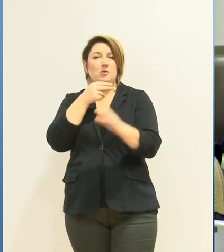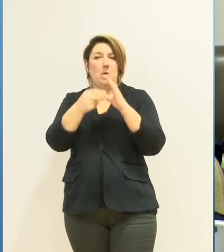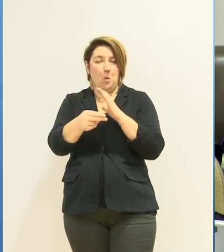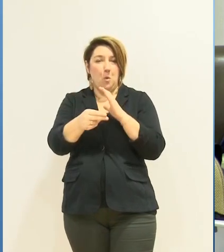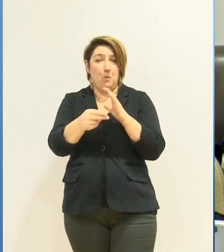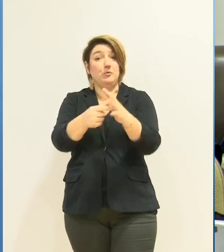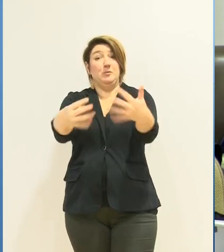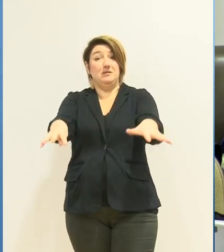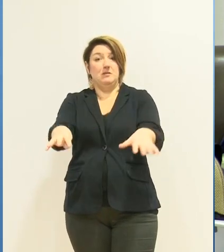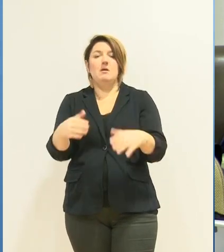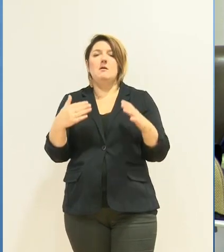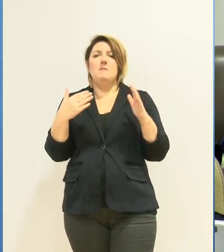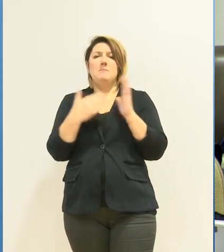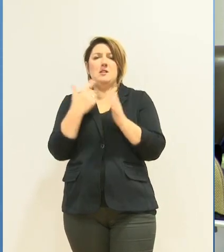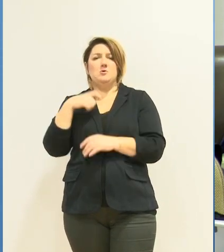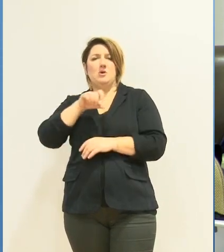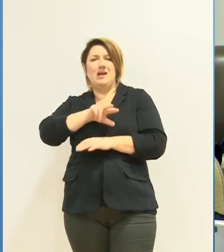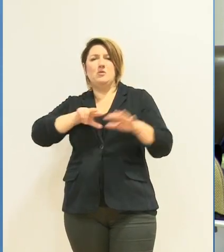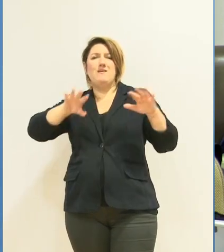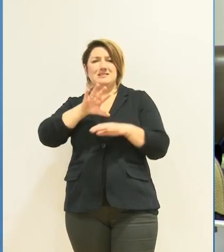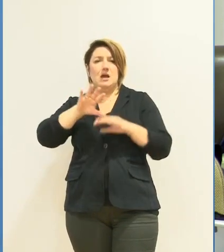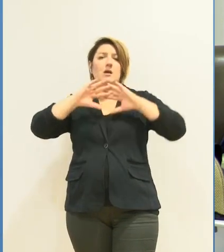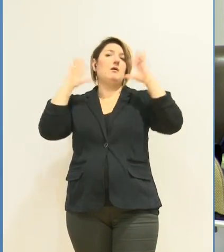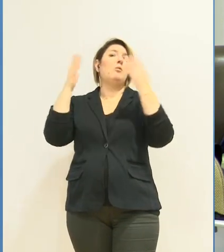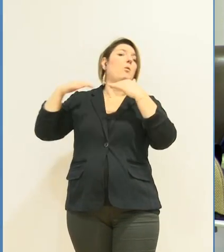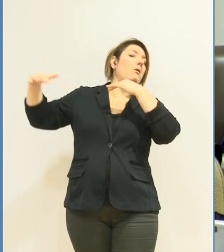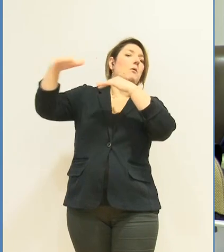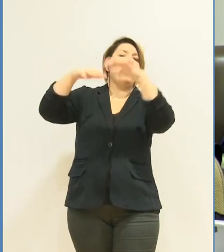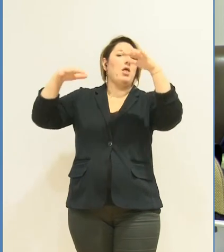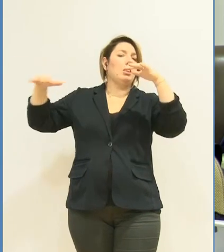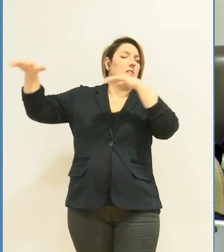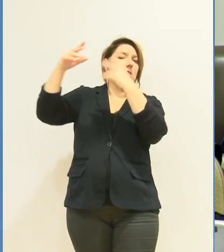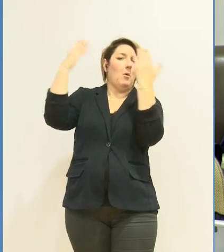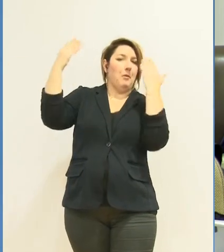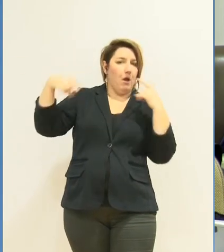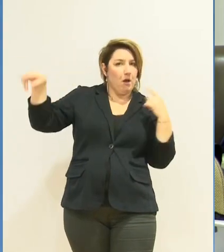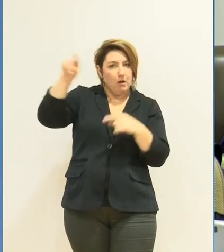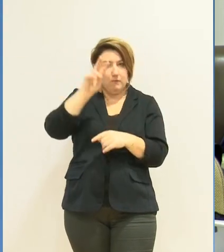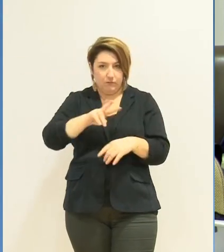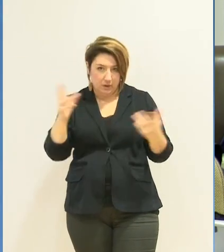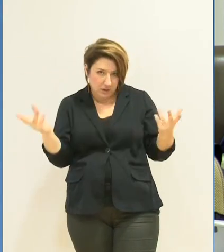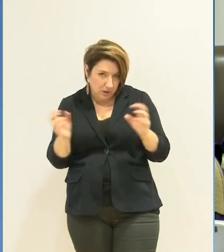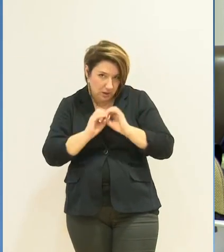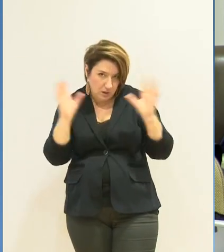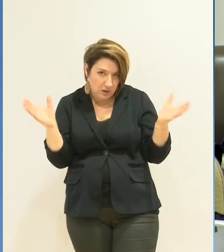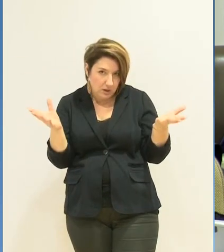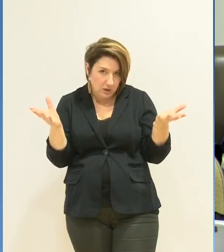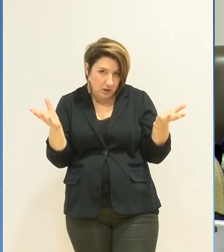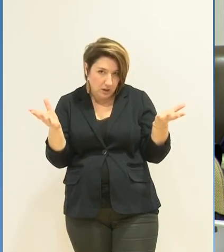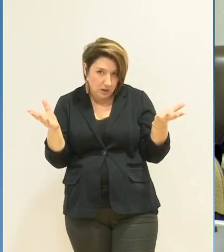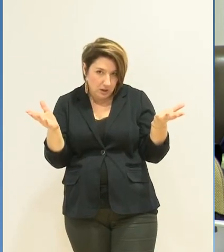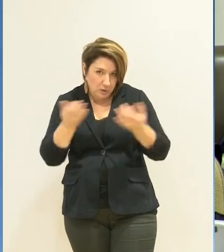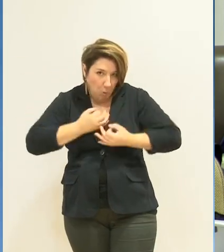de 185 euros par personne pour la moyenne de la strate dont il éclaire sur la base de ces indices nous avons une